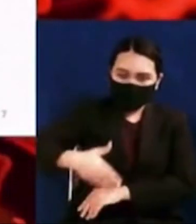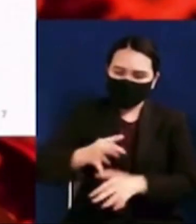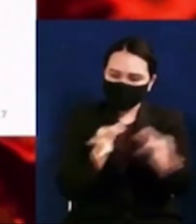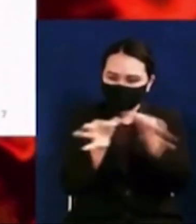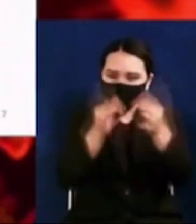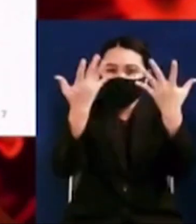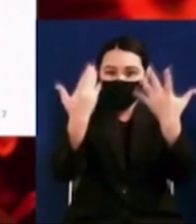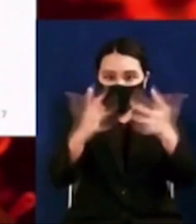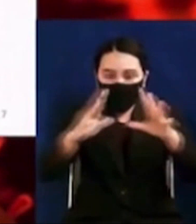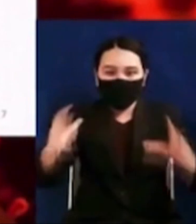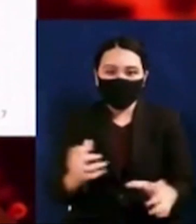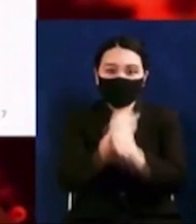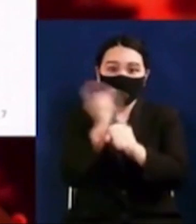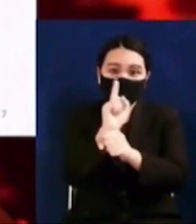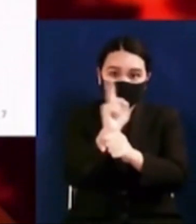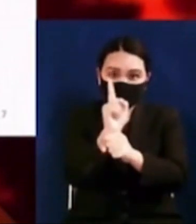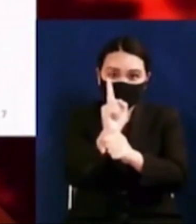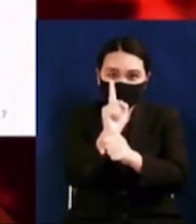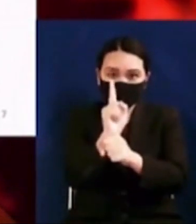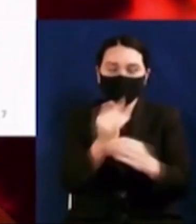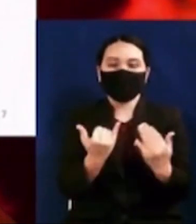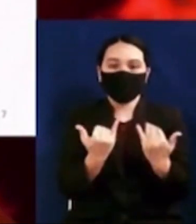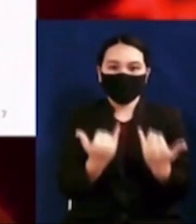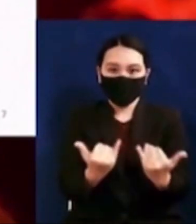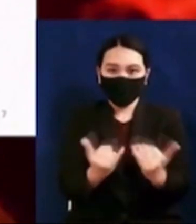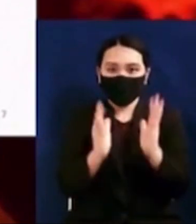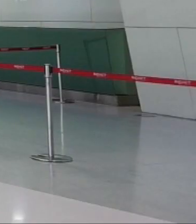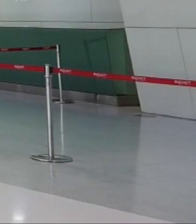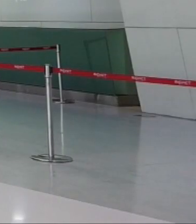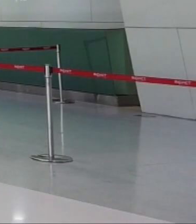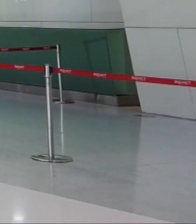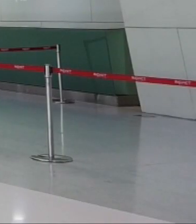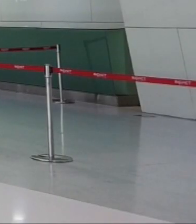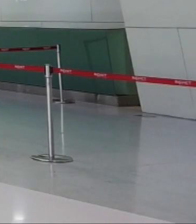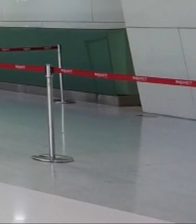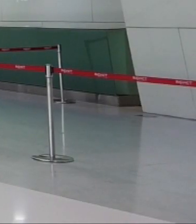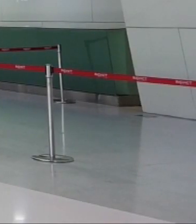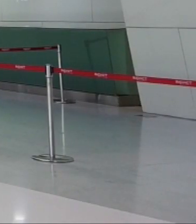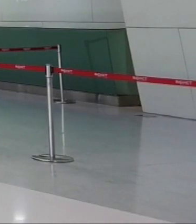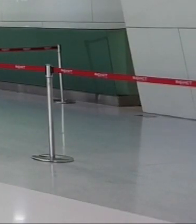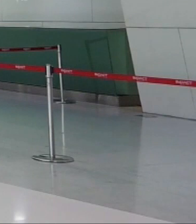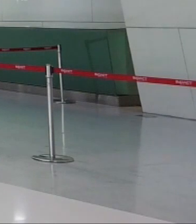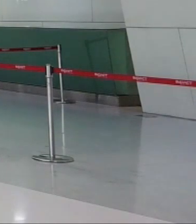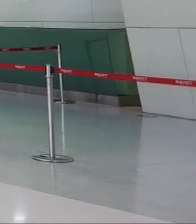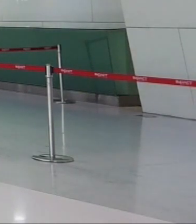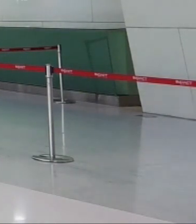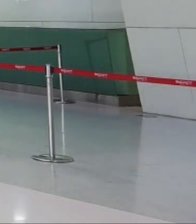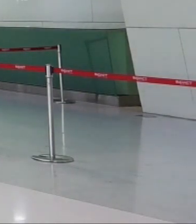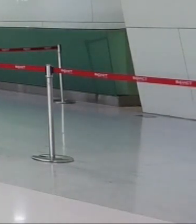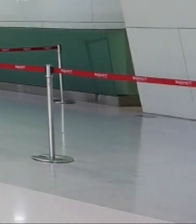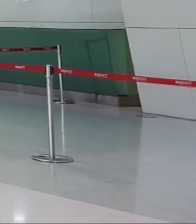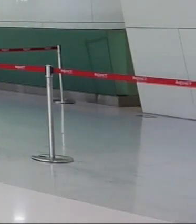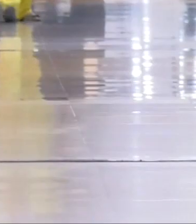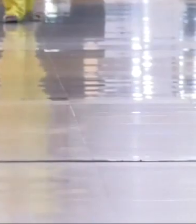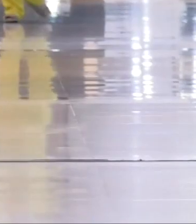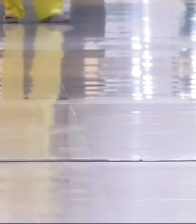ข้อสรุปว่าขณะที่เราเนี่ยรับคนไข้น้อยลงเรื่อยๆนะครับมีคนไข้น้อยลงเรื่อยๆวันละ3คน5คน7